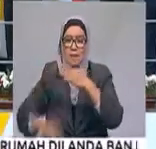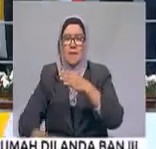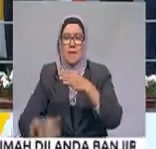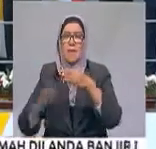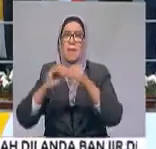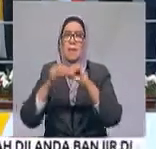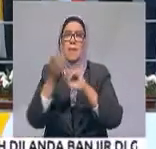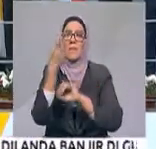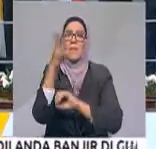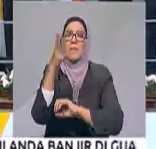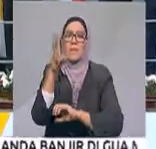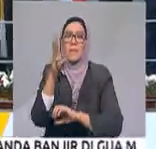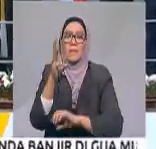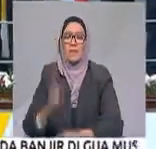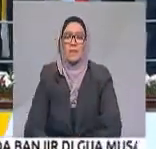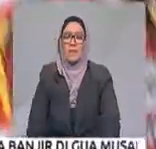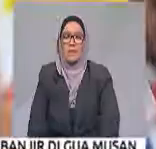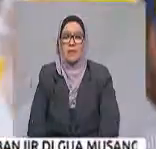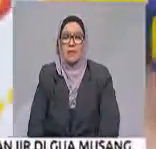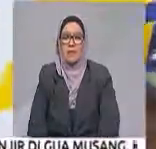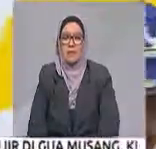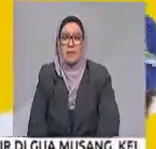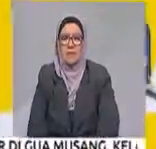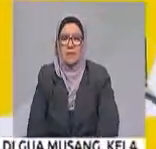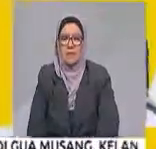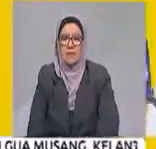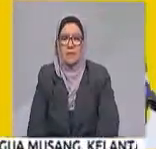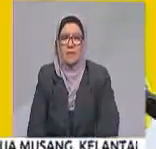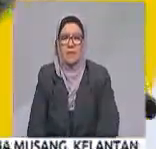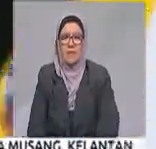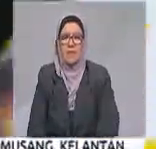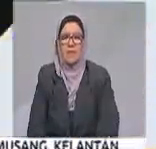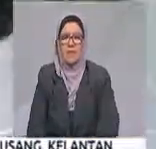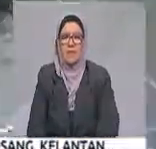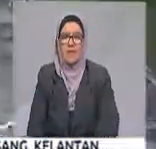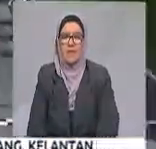ke-16. Untuk musim 2019 selepas kejayaannya di